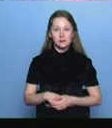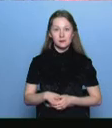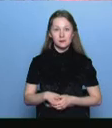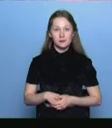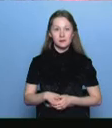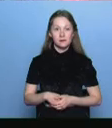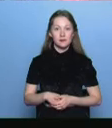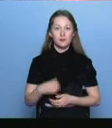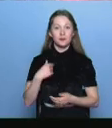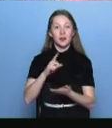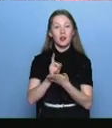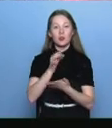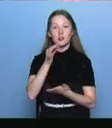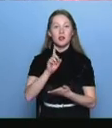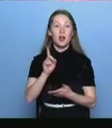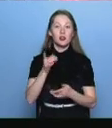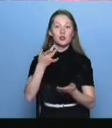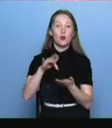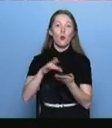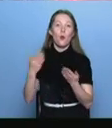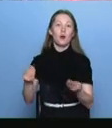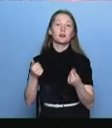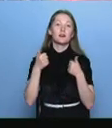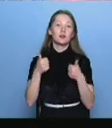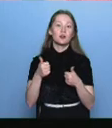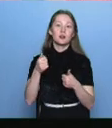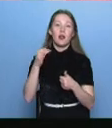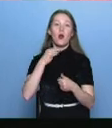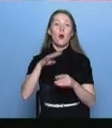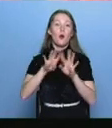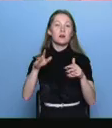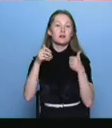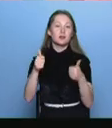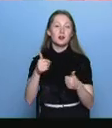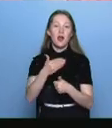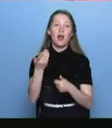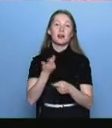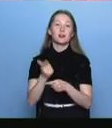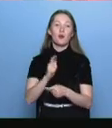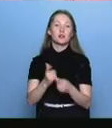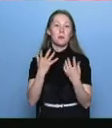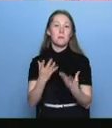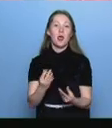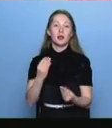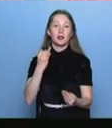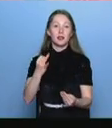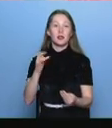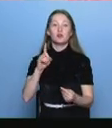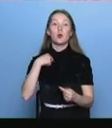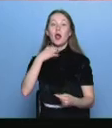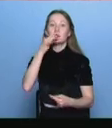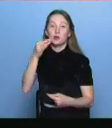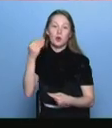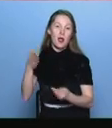Я должен сказать, что хор абсолютно великолепен. Они очень быстро учатся, они очень гибкие, подстраиваются под все, что бы я им ни сказал. И это